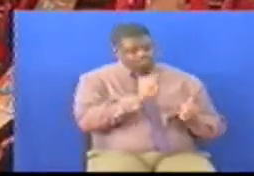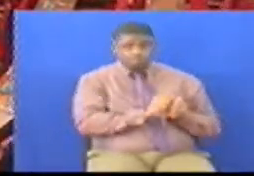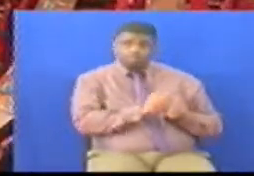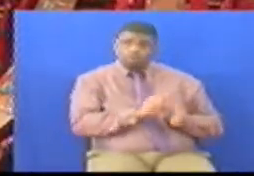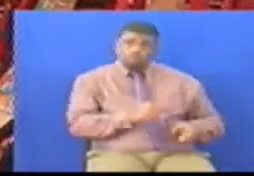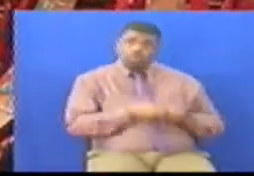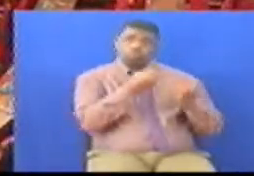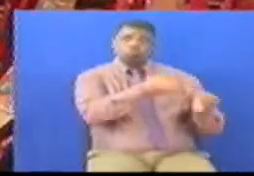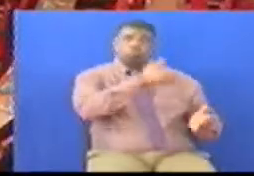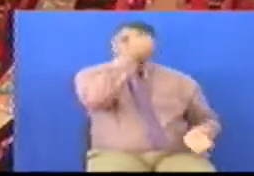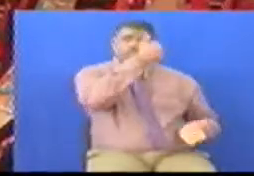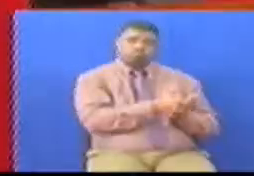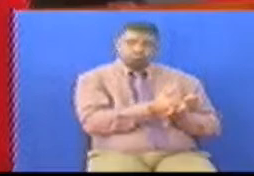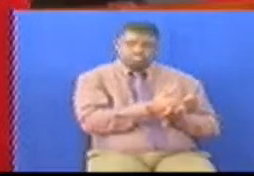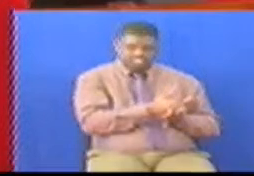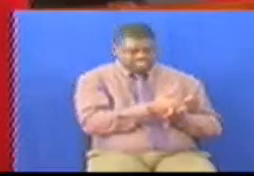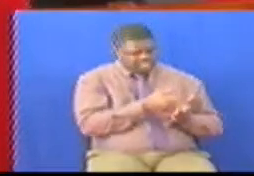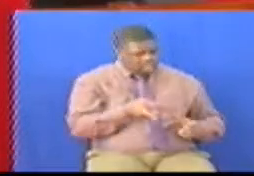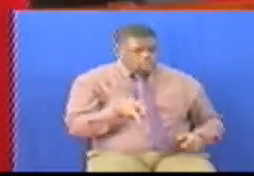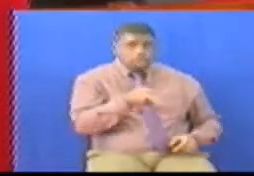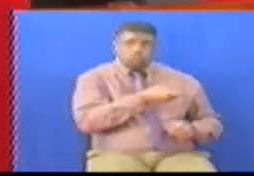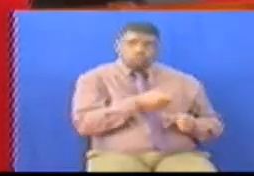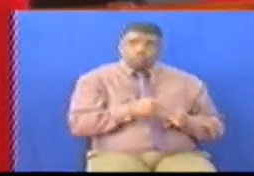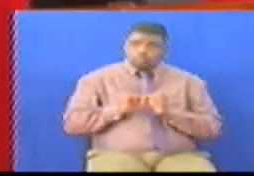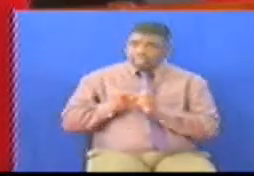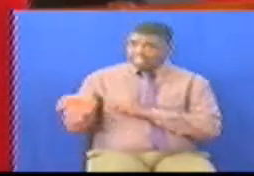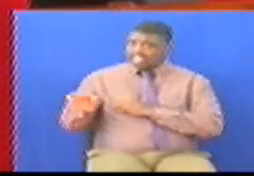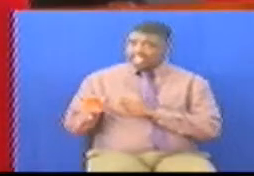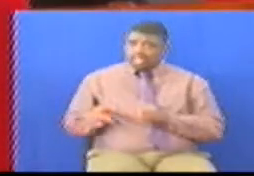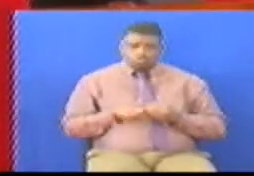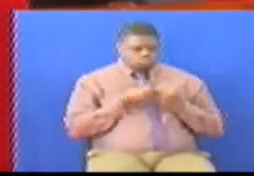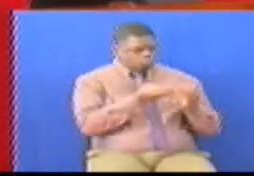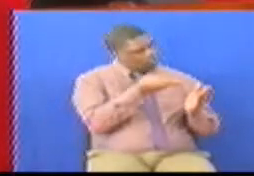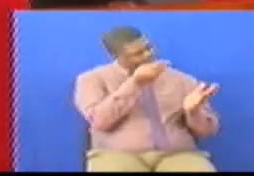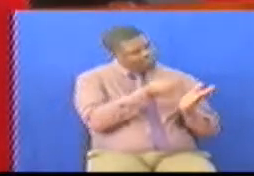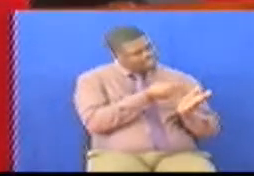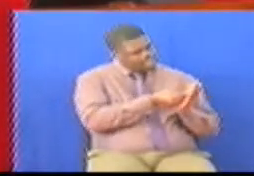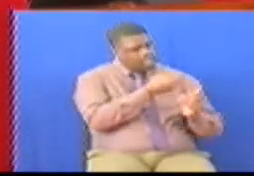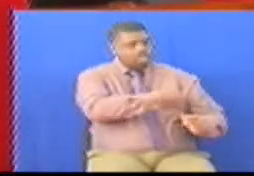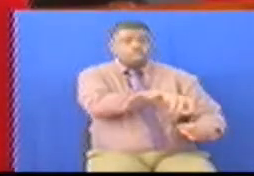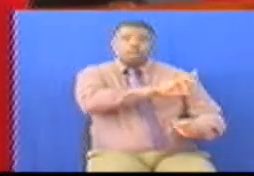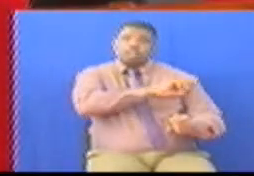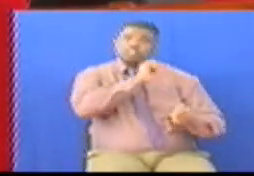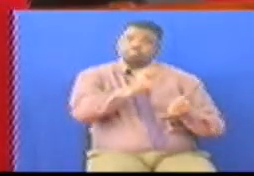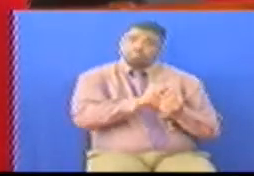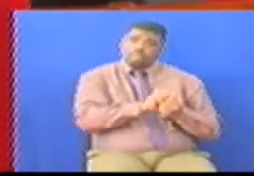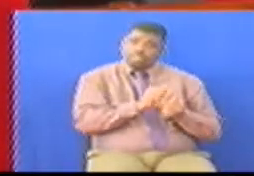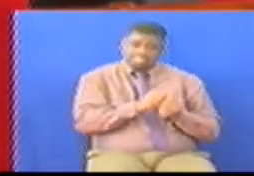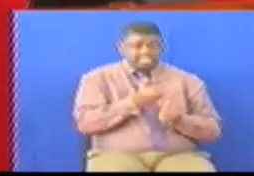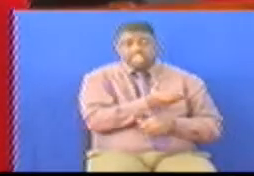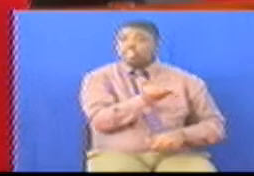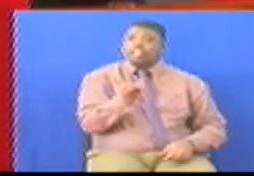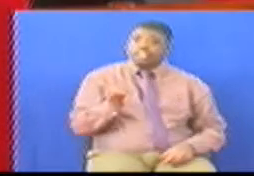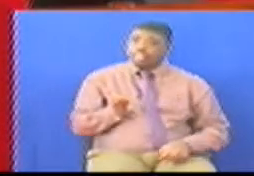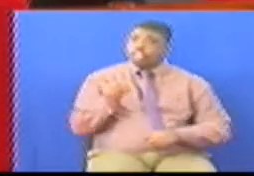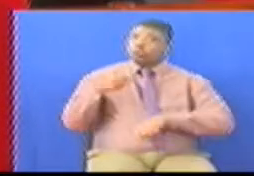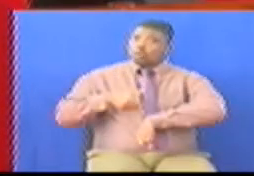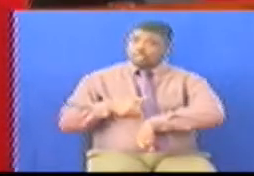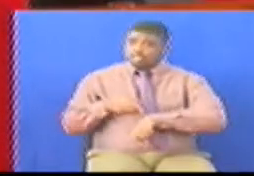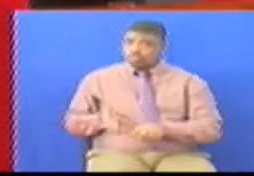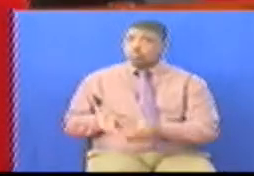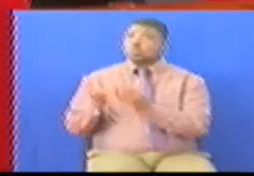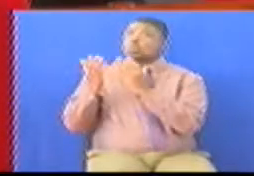maamuzi kuhusu mashauri ya kodi kwa kutenga na kutoa fedha na rasilimali nyinginezo kwa wakati na